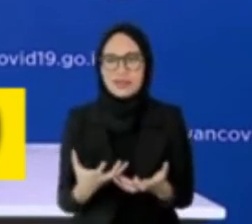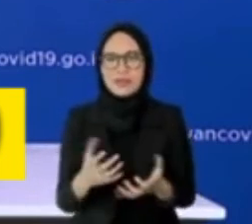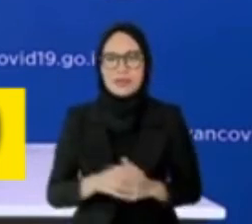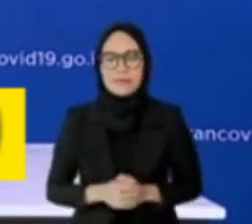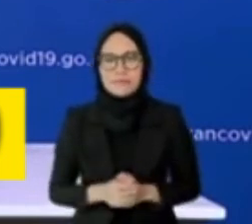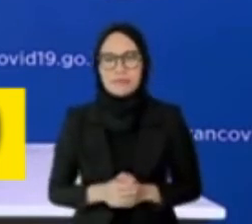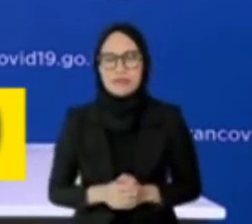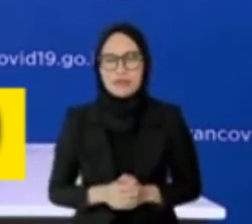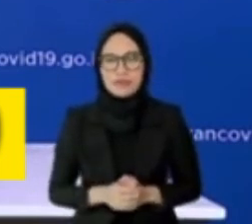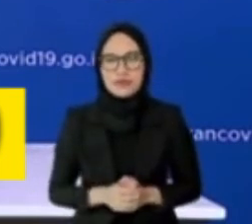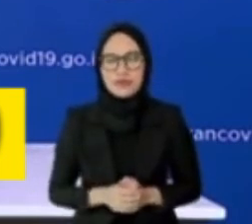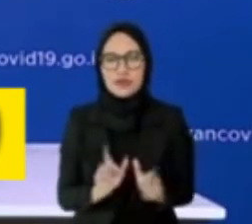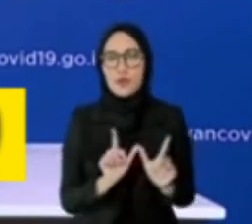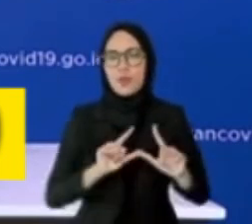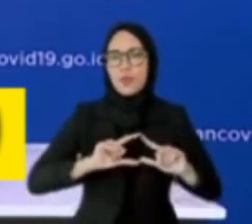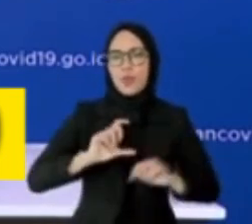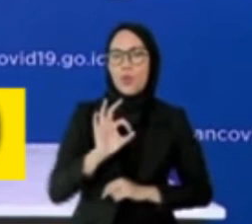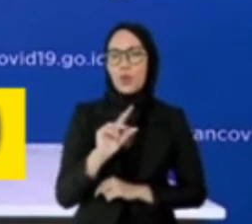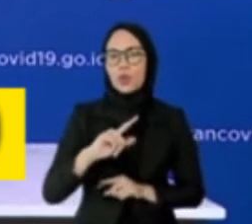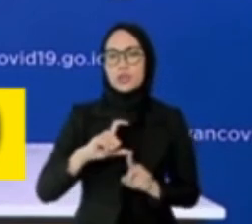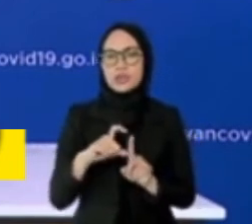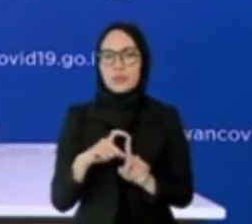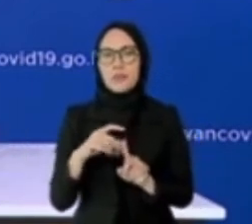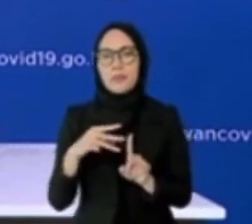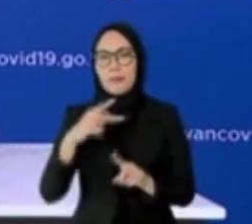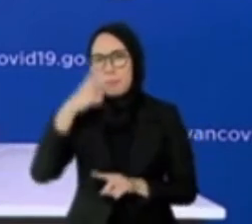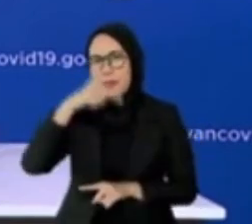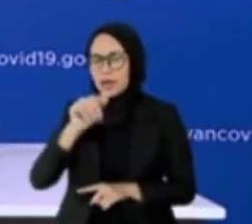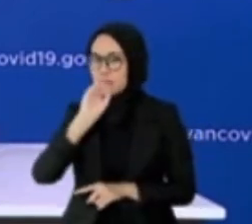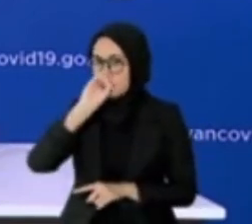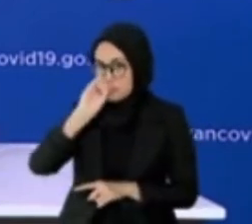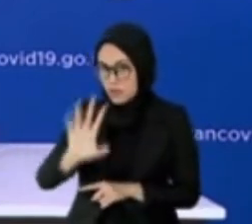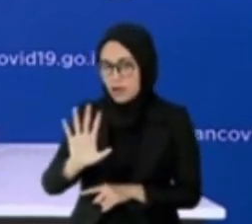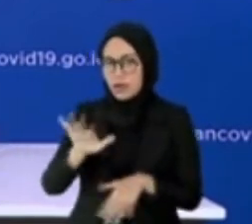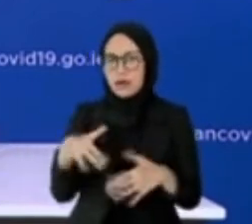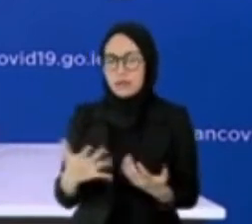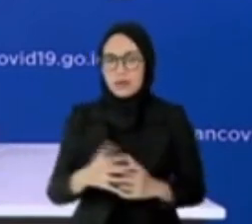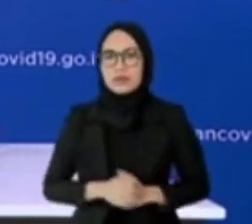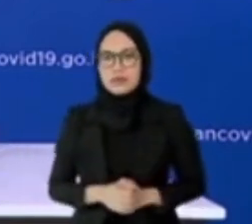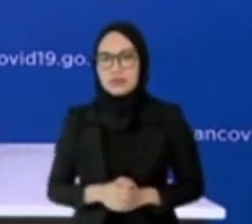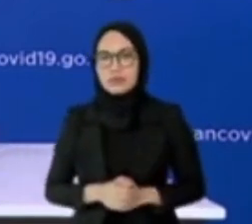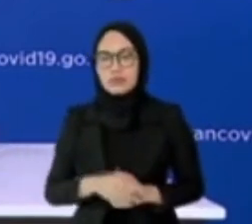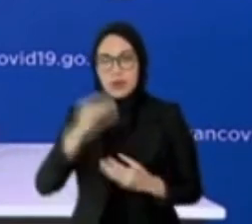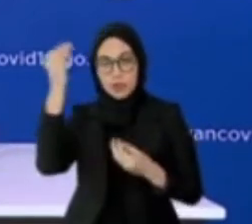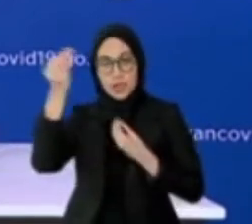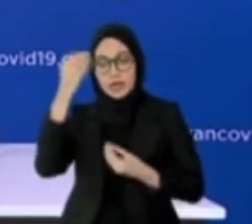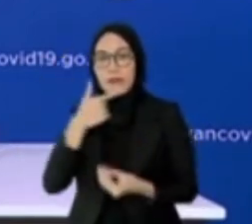Bank bahkan menyatakan sektor pariwisata menyumbang 10% dari produk domestik bruto